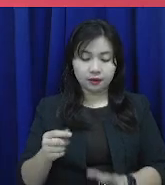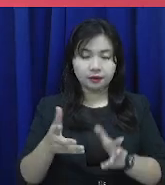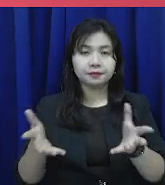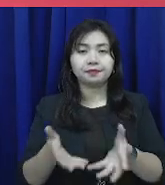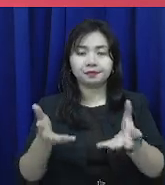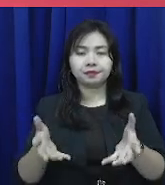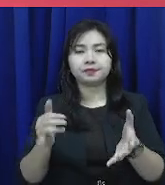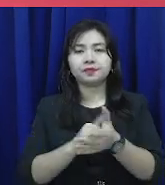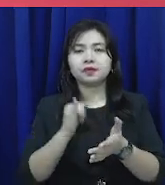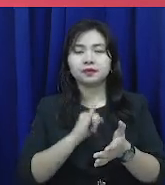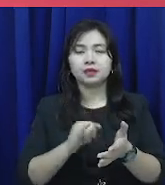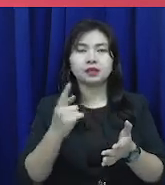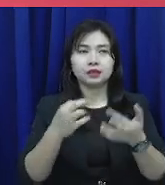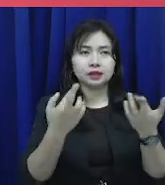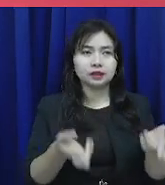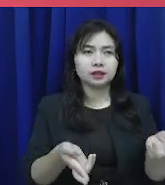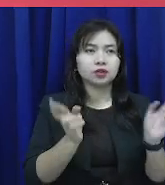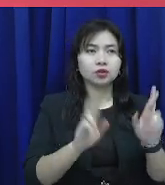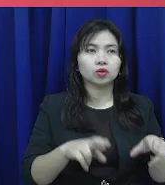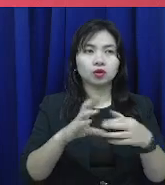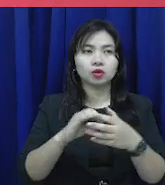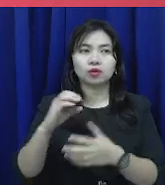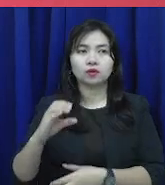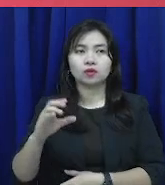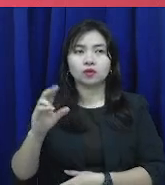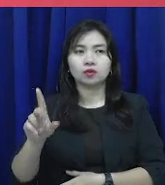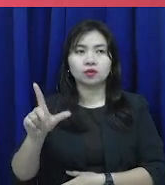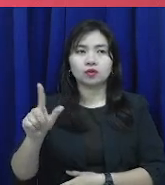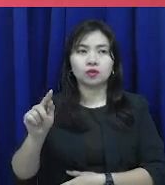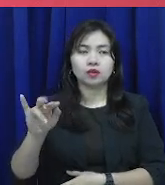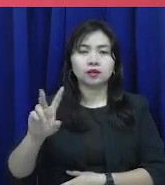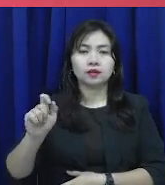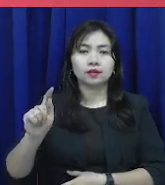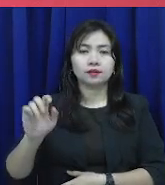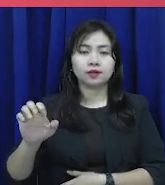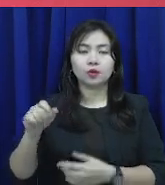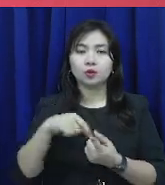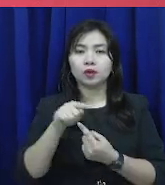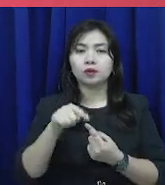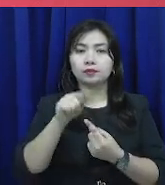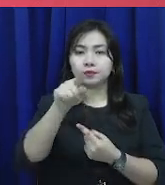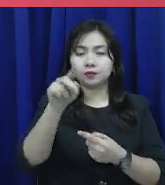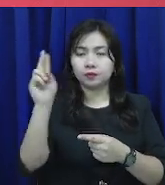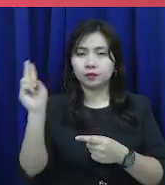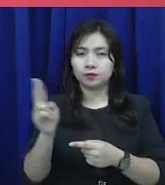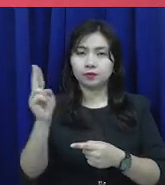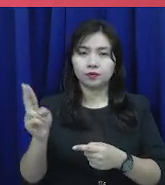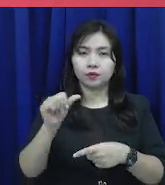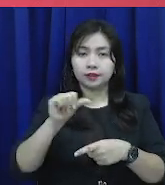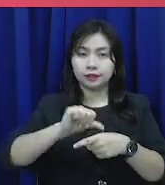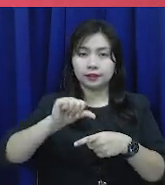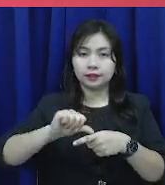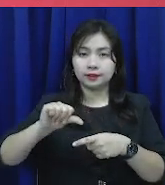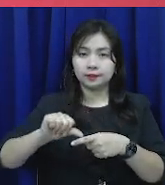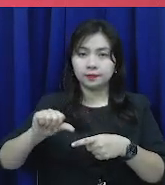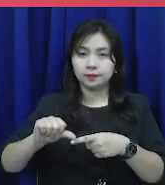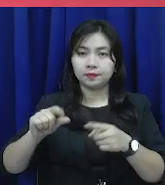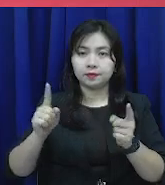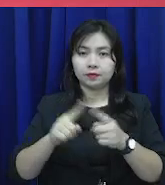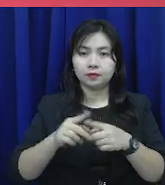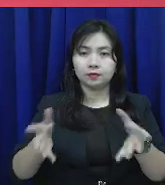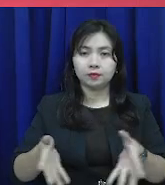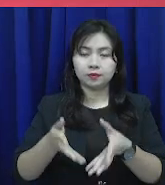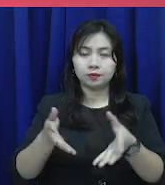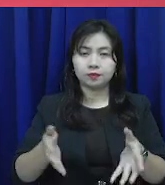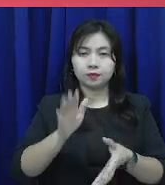fruit of the seed when you use the seed to cultivate yourself you see na alam niyo po alam niyo po mga kapatid